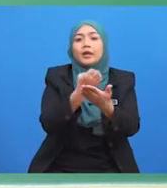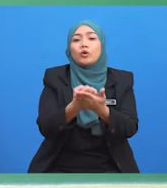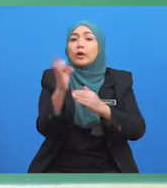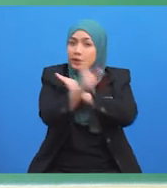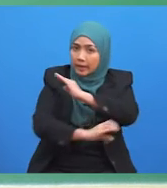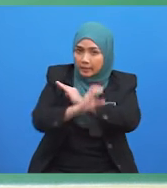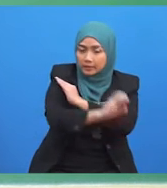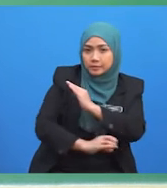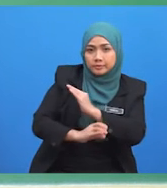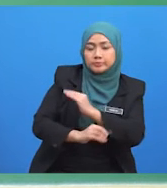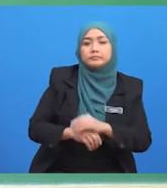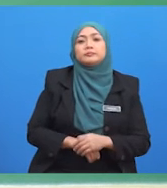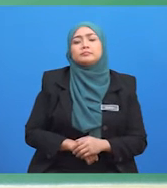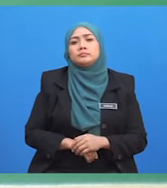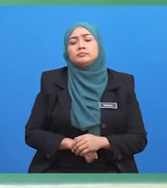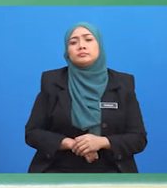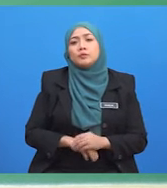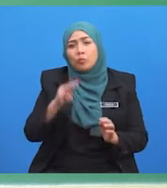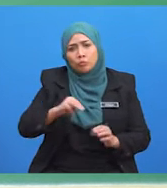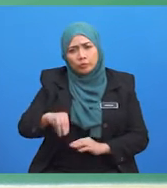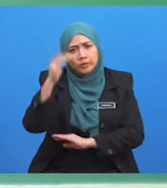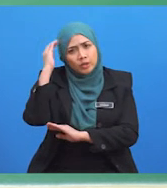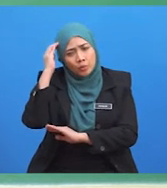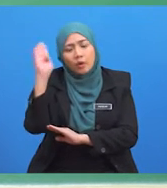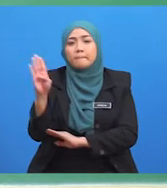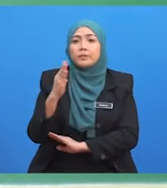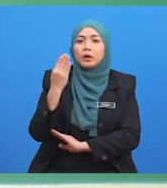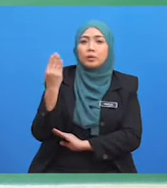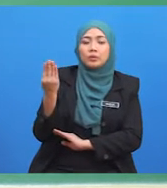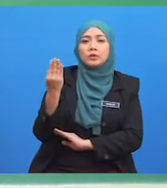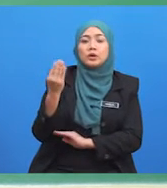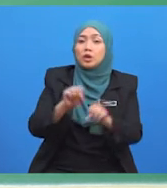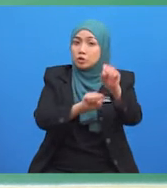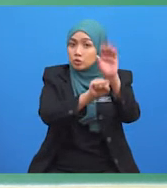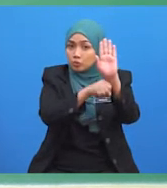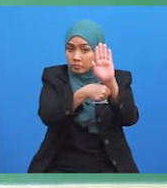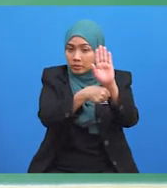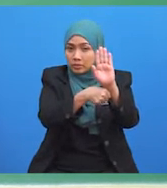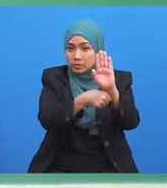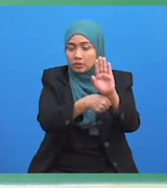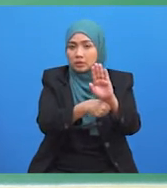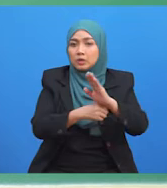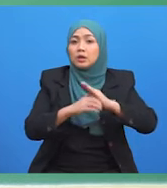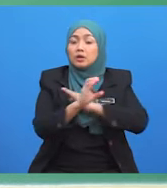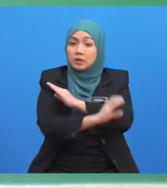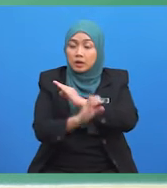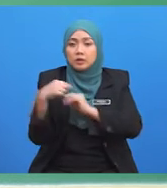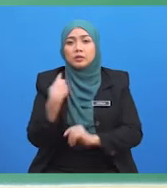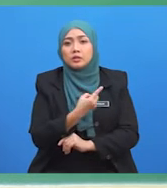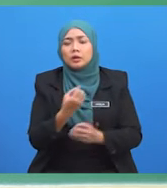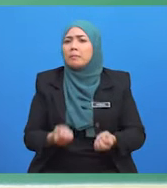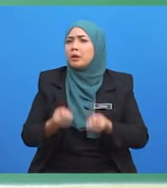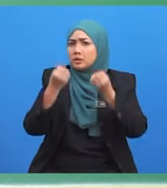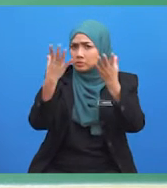negara. Tahukah murid-murid bahawa sumber alam sekitar negara kita